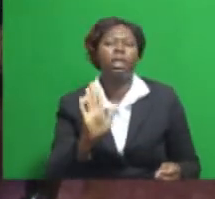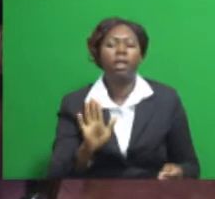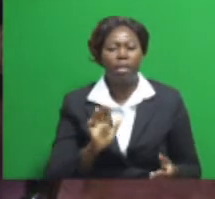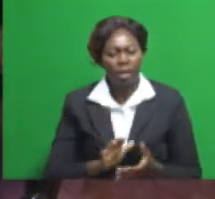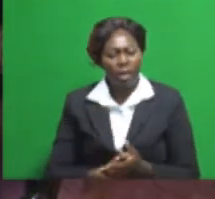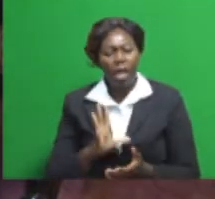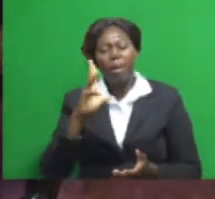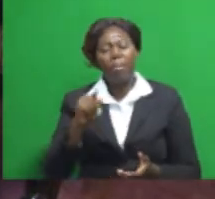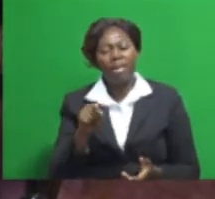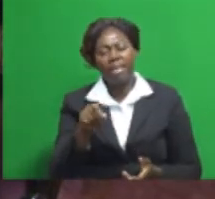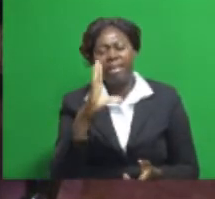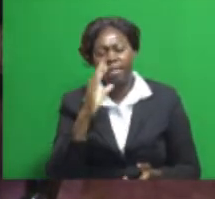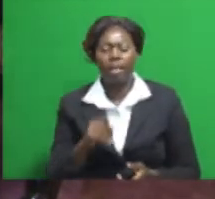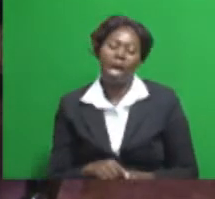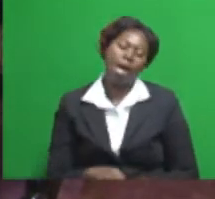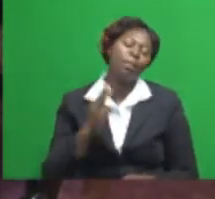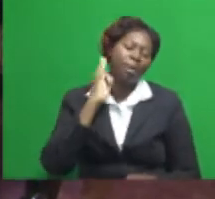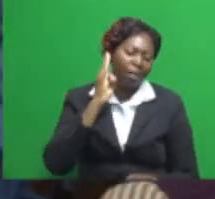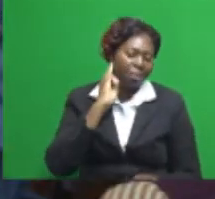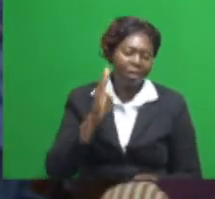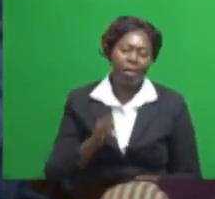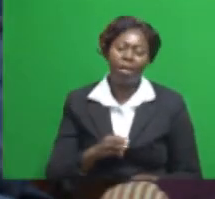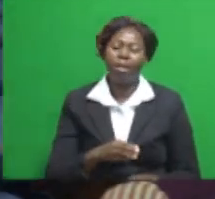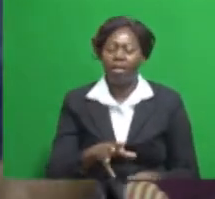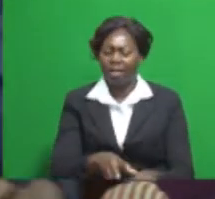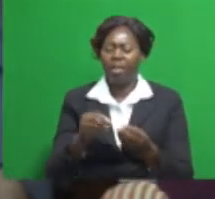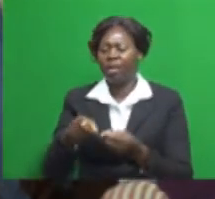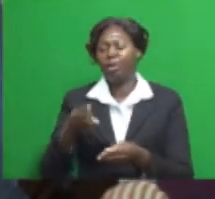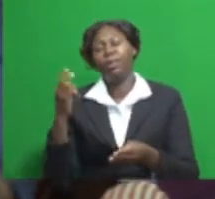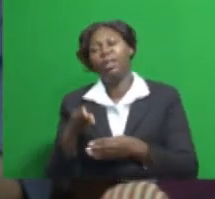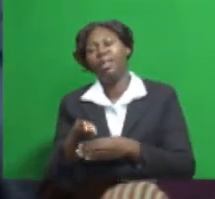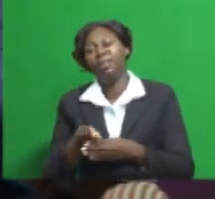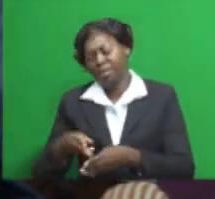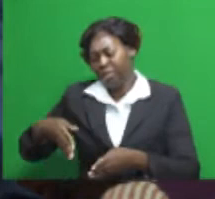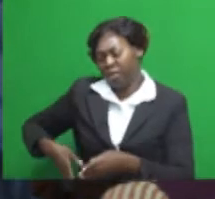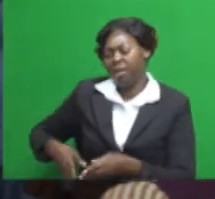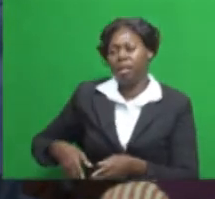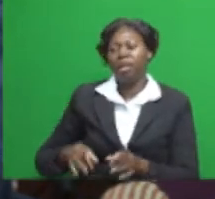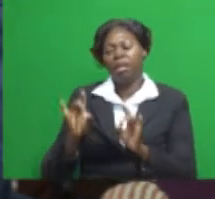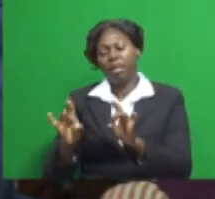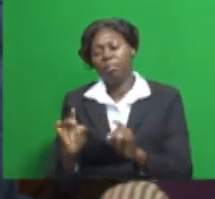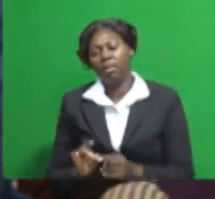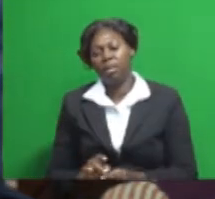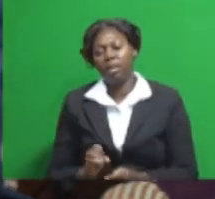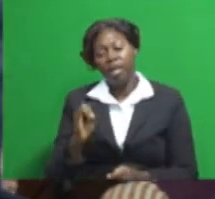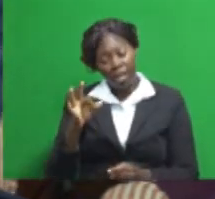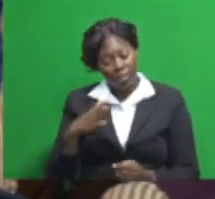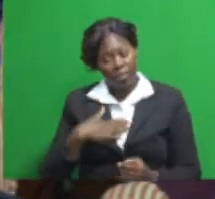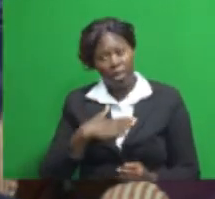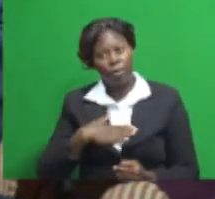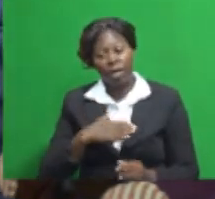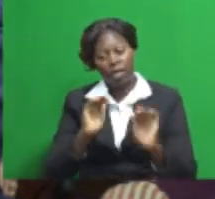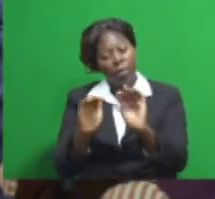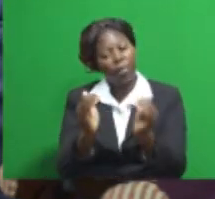no haisingoye kurwadzosera munondo wako maunogara. Alright. Dai yanga iri nyaya kuda kurwirwa. Handaimirira